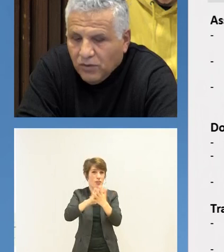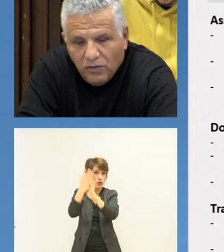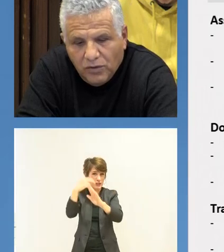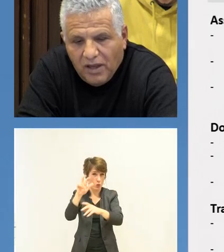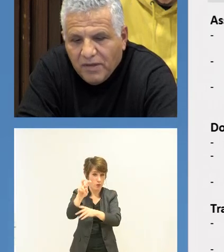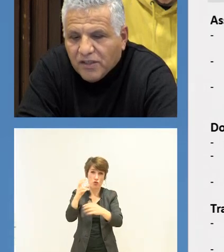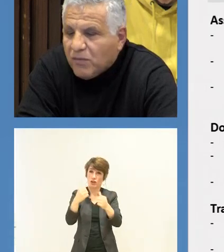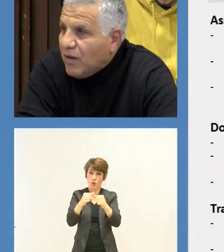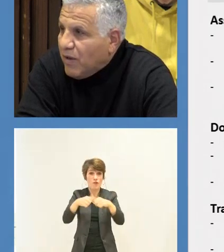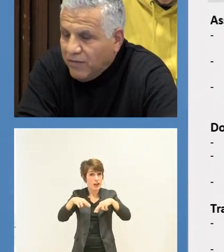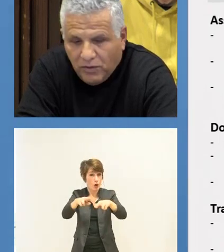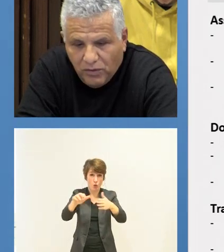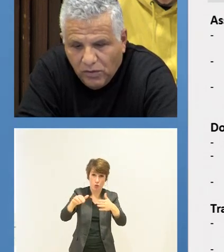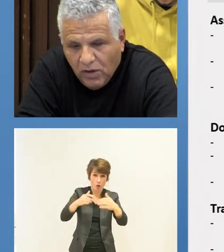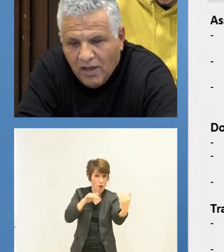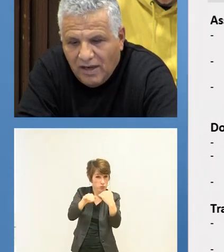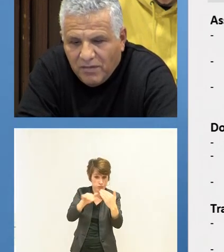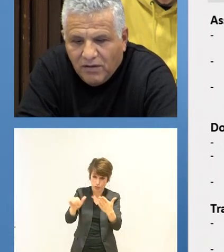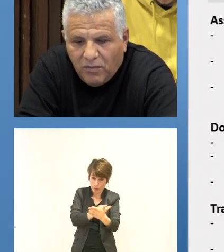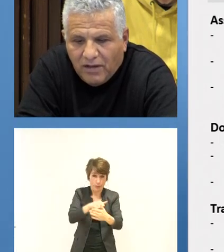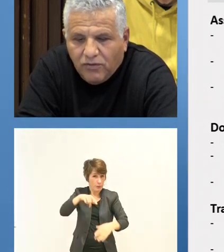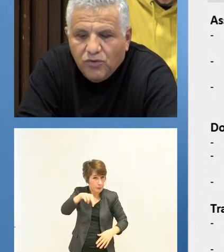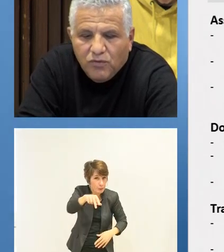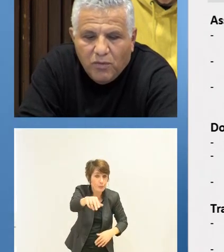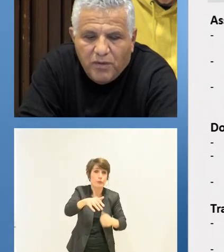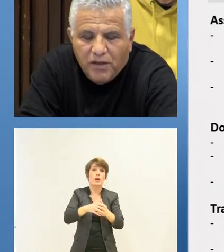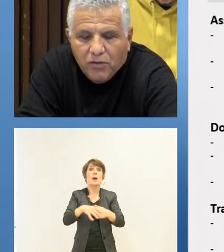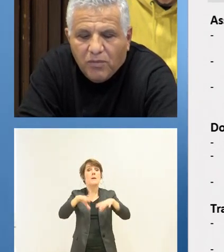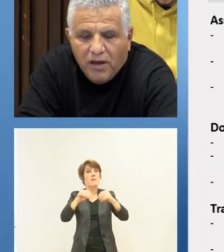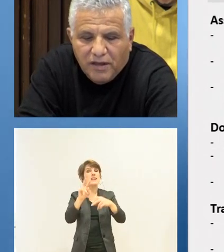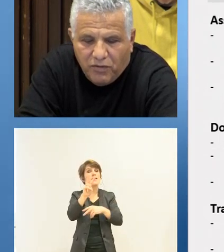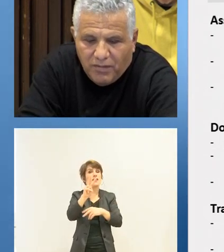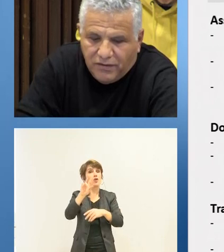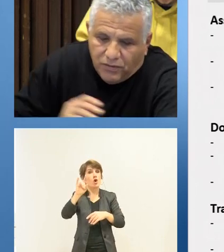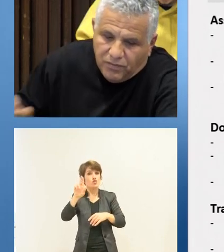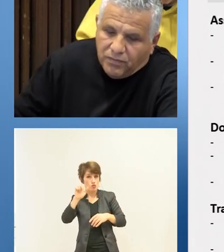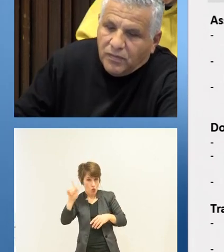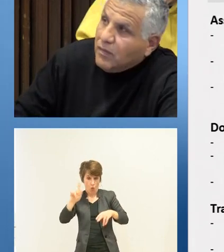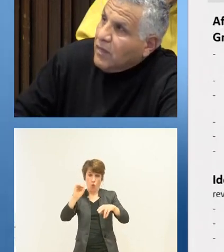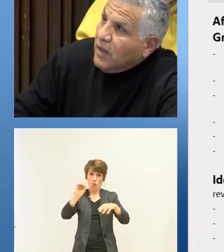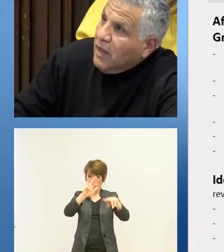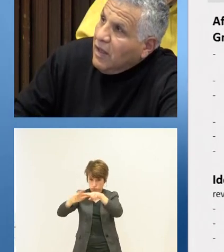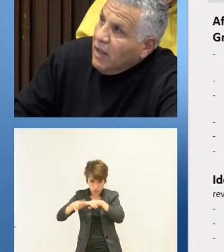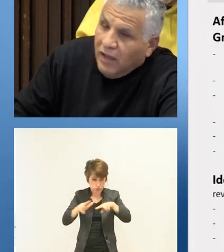de réaménagement de la place victor hugo la mise en place du nouveau mobilier urbain et d'information